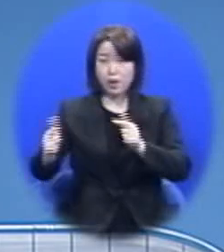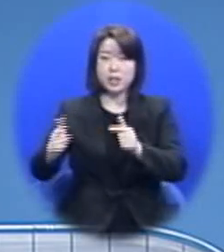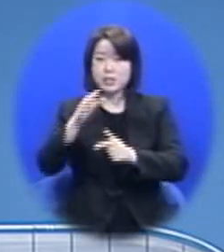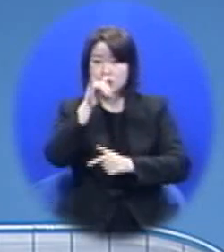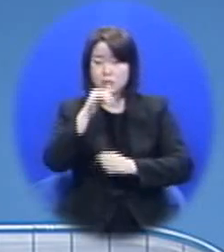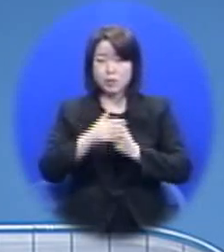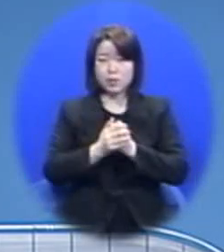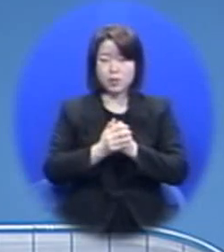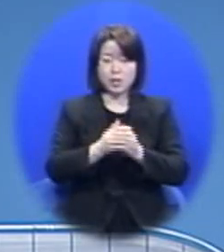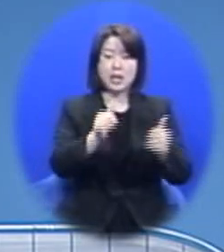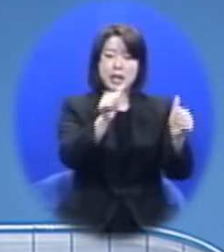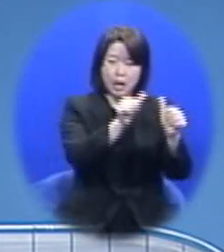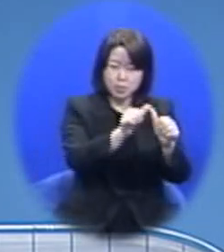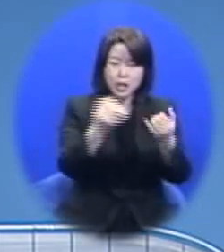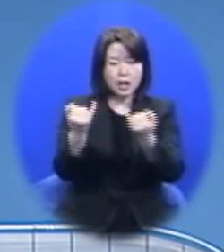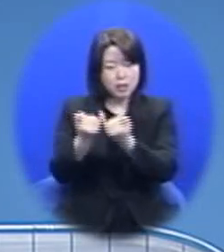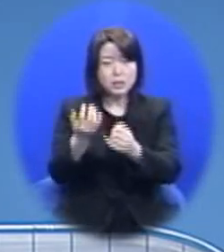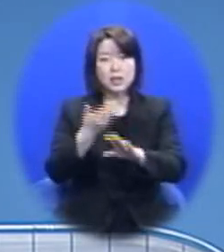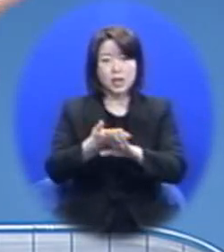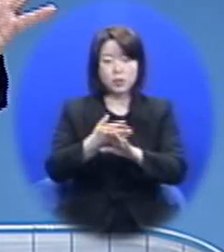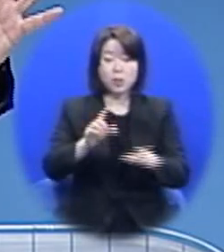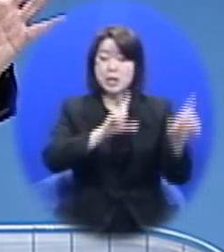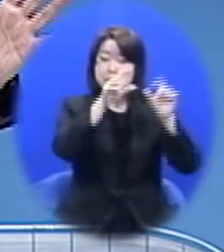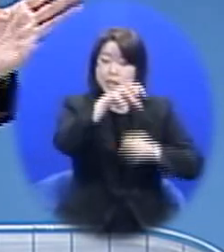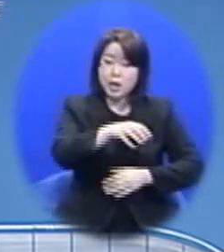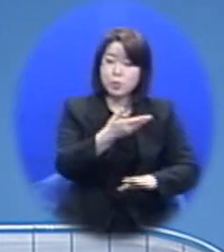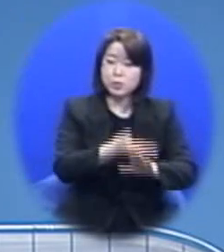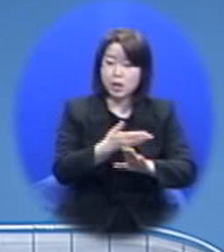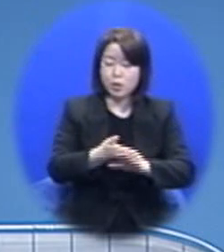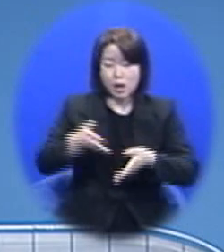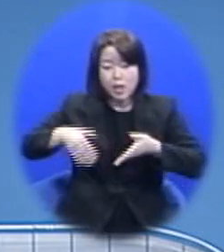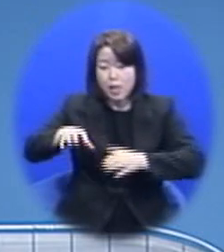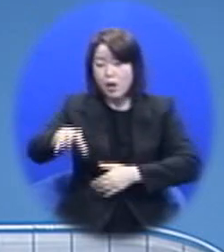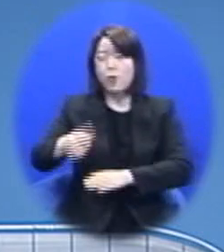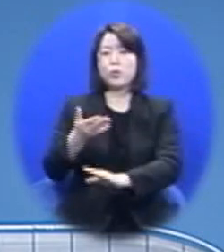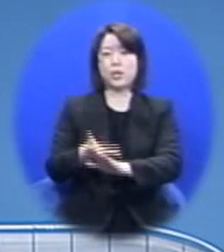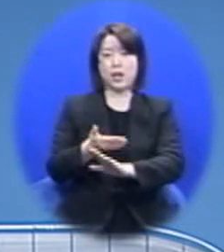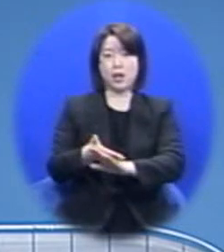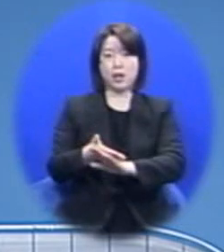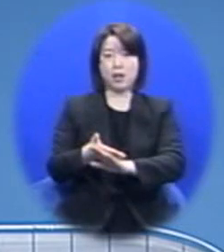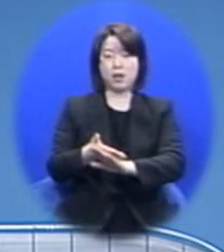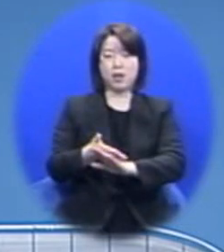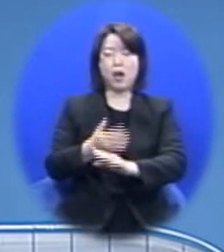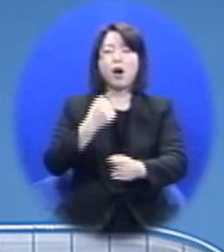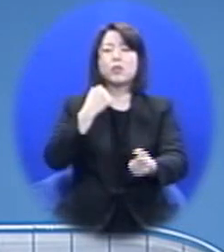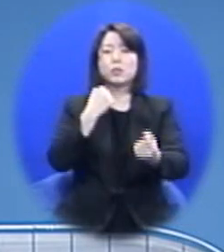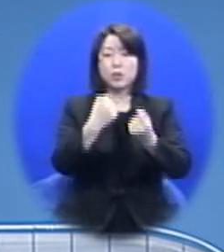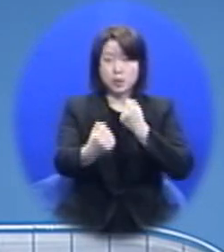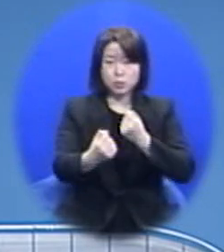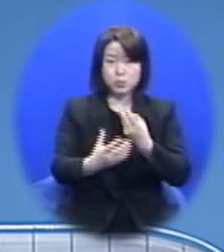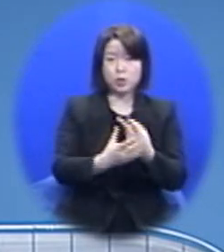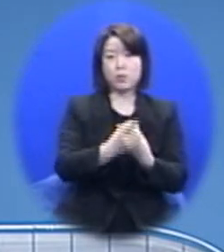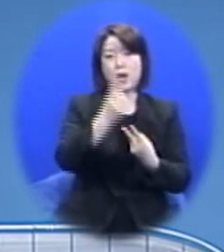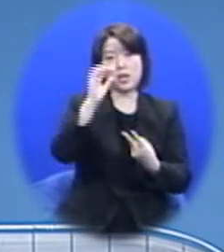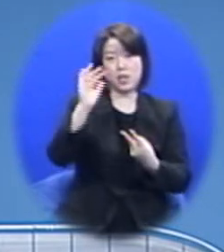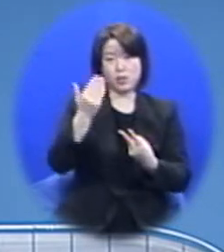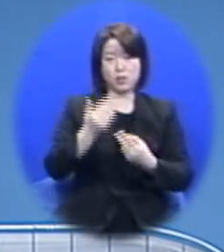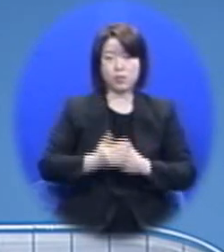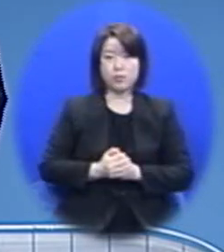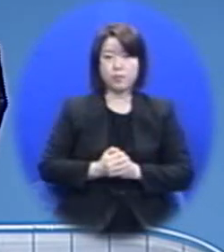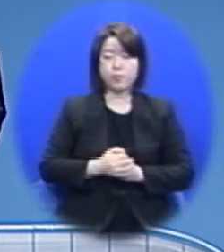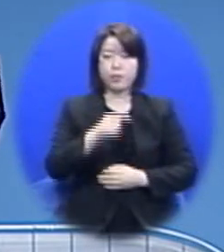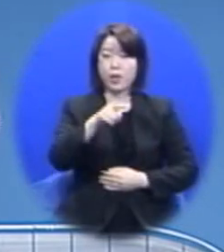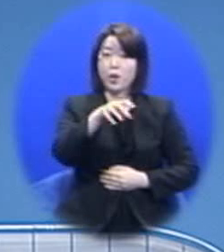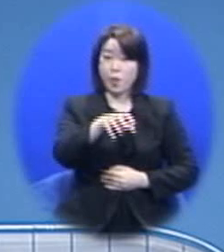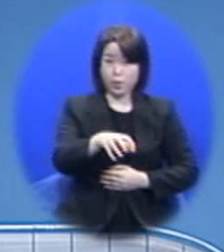다르고, 사는 지역이 다르고, 고향도 다르고, 그런데도 하나가 되는 거예요.